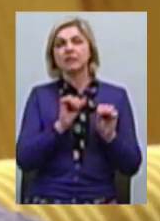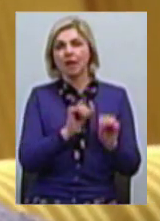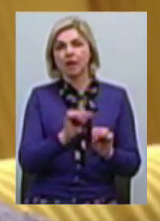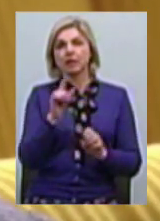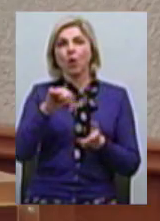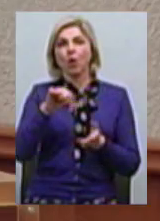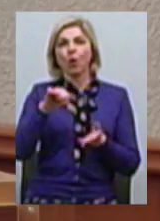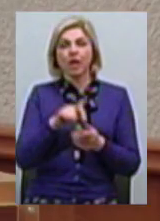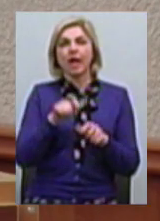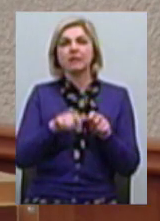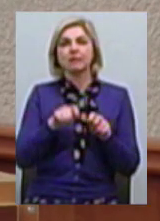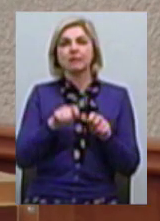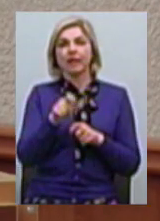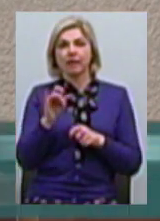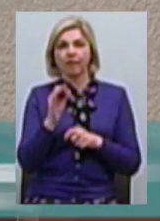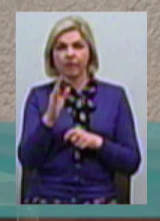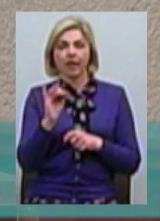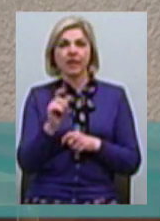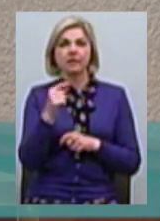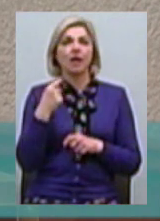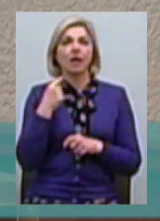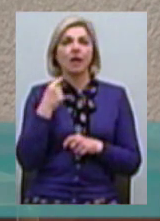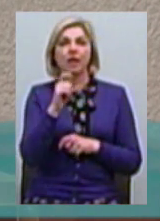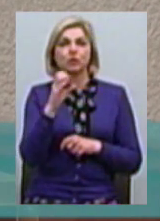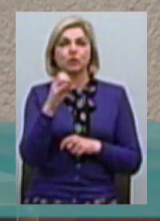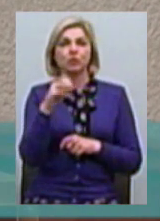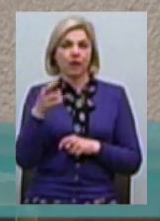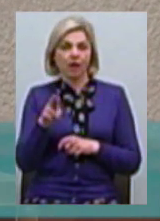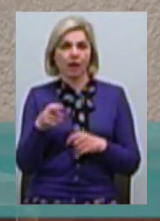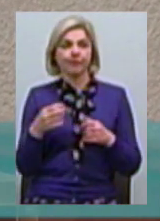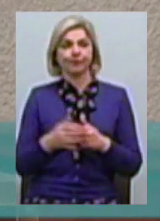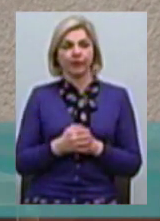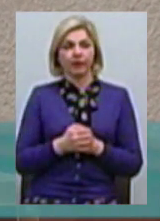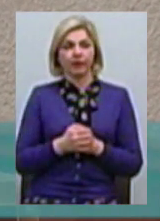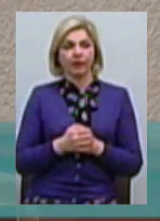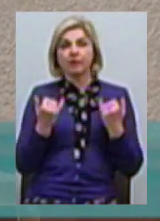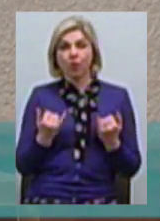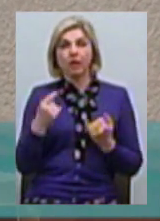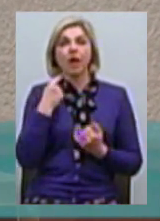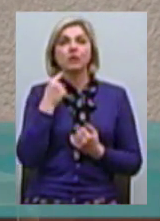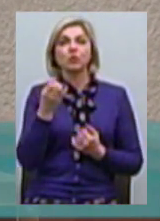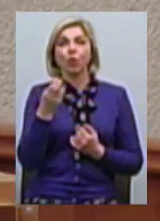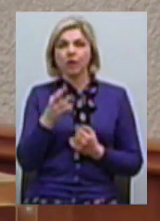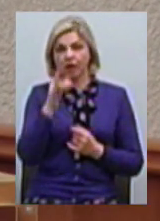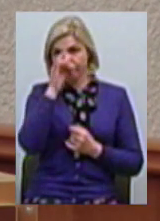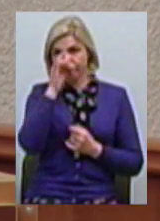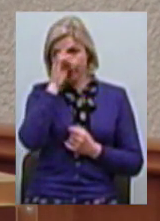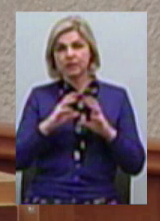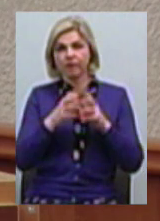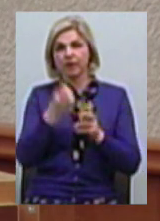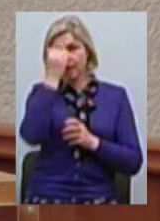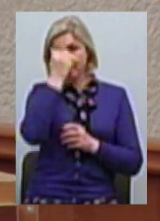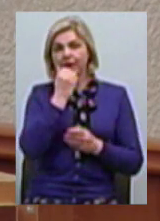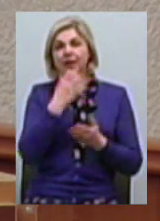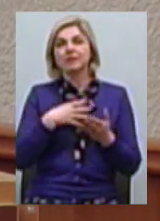з Естонії. Естонія сьогодні, к щастю, доволі таким... Естонія сьогодні відома в світі завдяки своїм